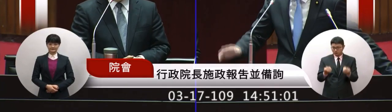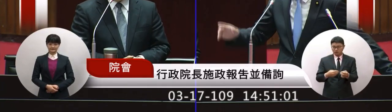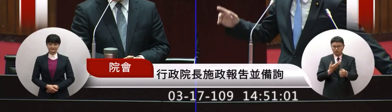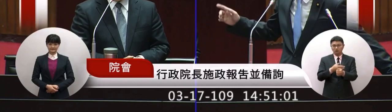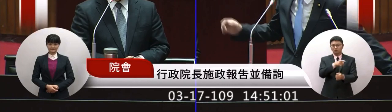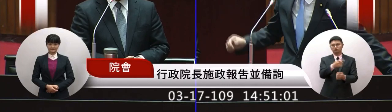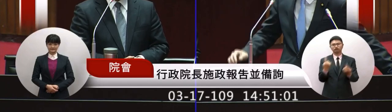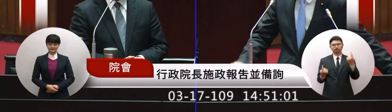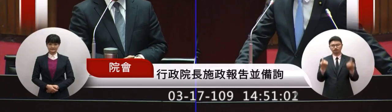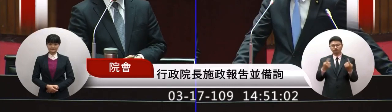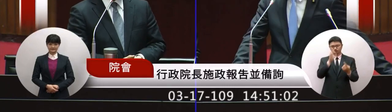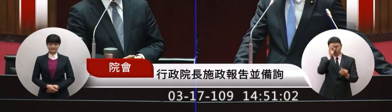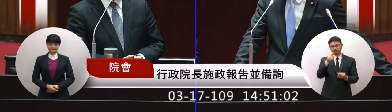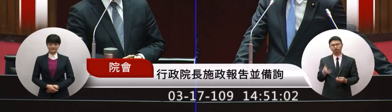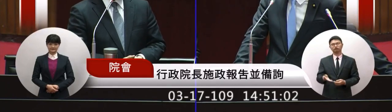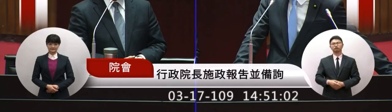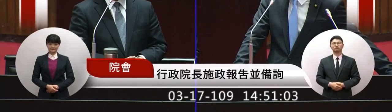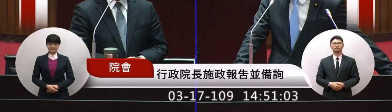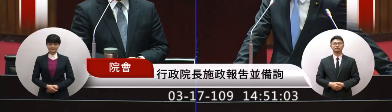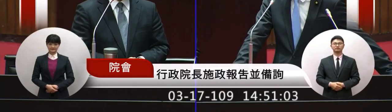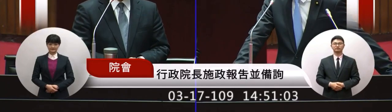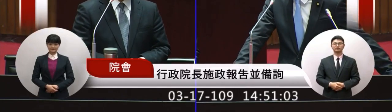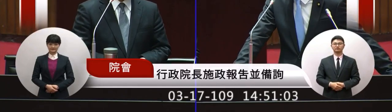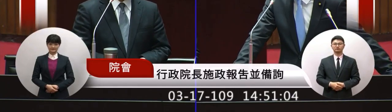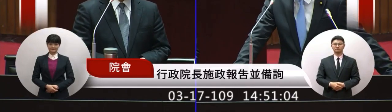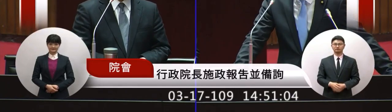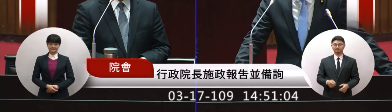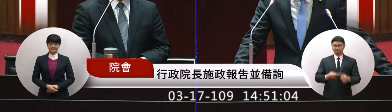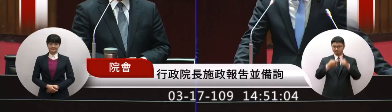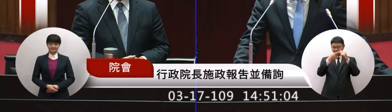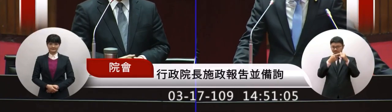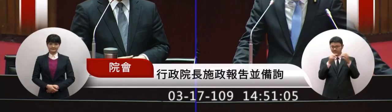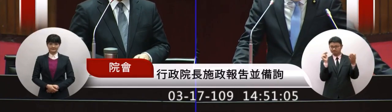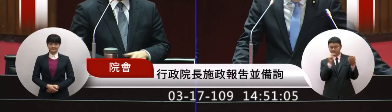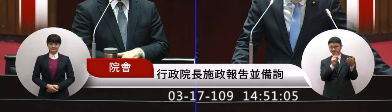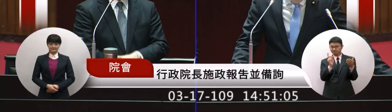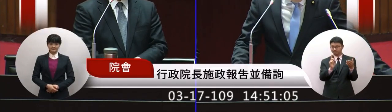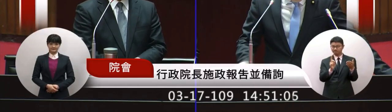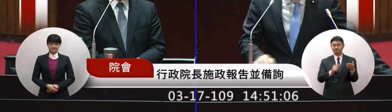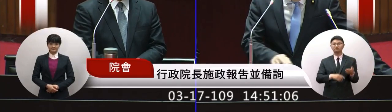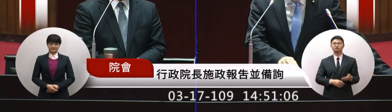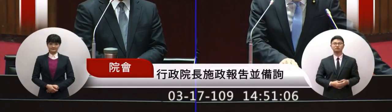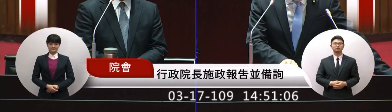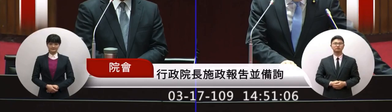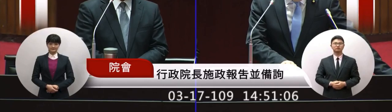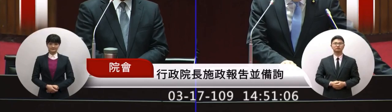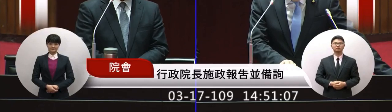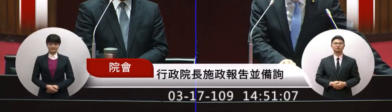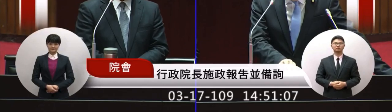哈，来我们看一下，首先我们第一个看。这个